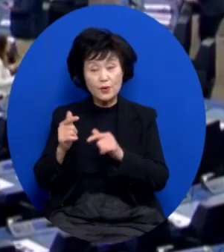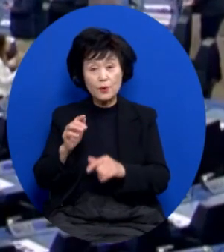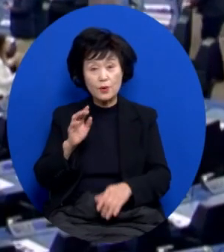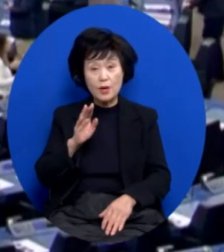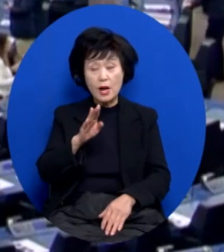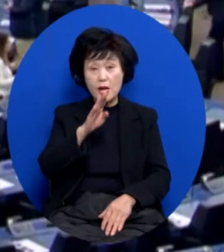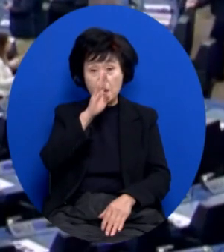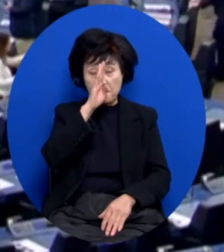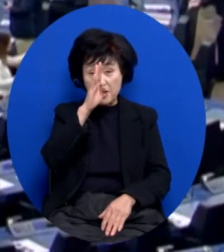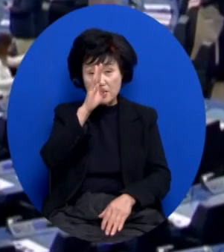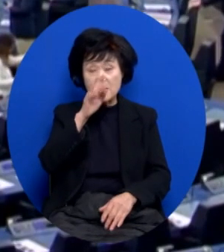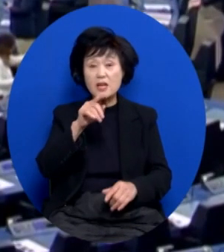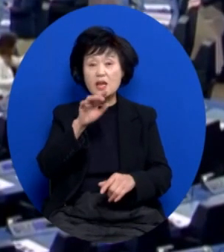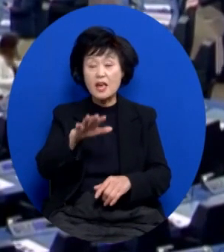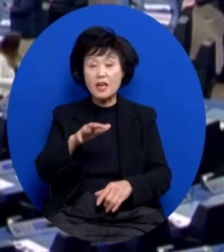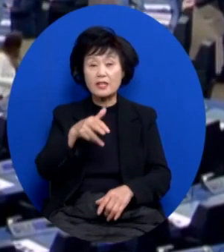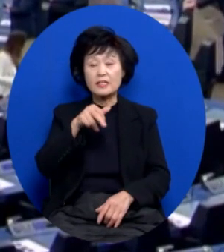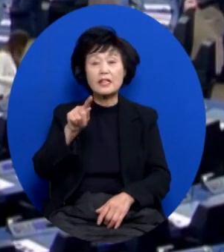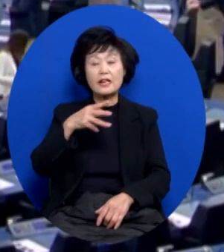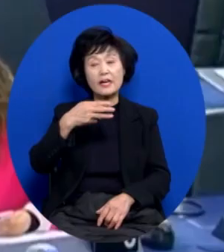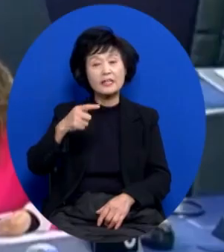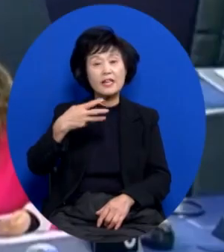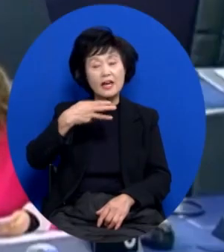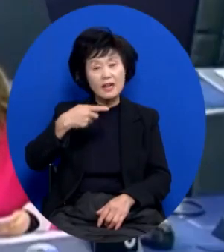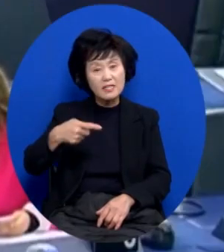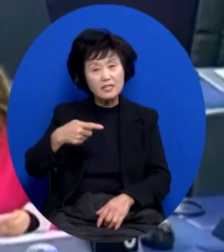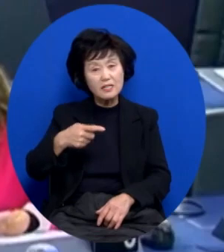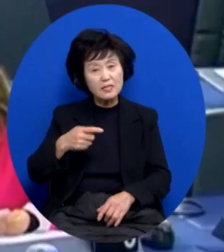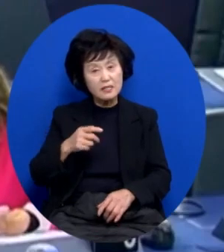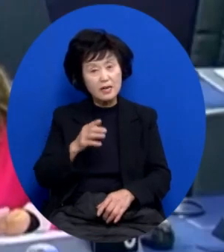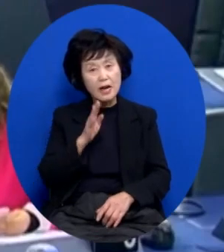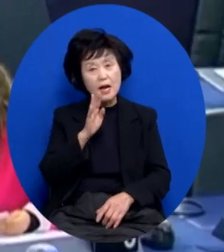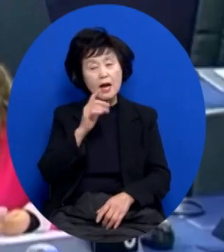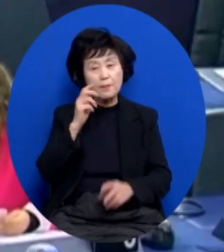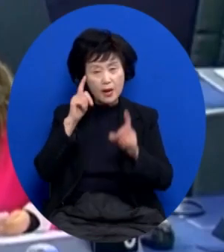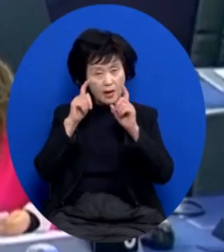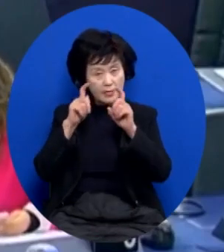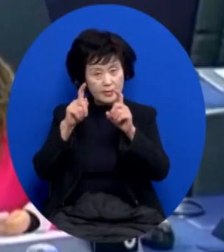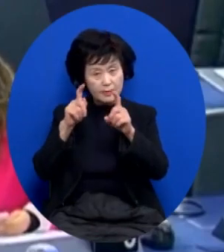언론은 카타르가 연루됐다고 언급했습니다. 지금까지 소셜브리핑 크리스천 위안 세상복이었습니다.